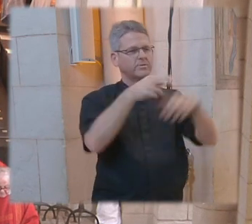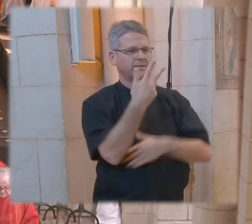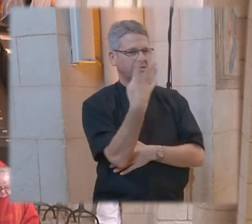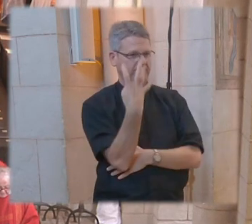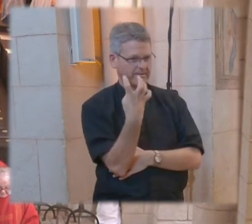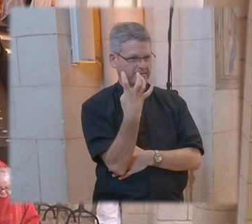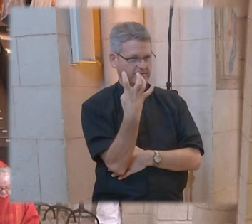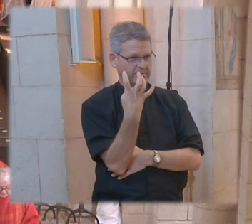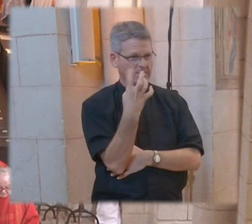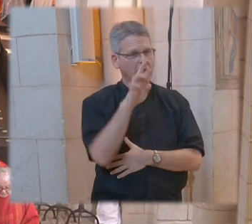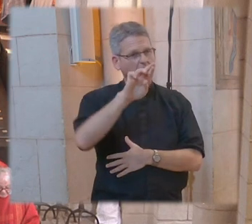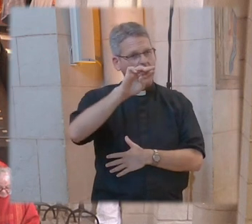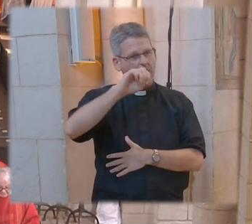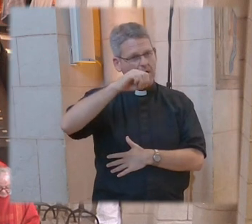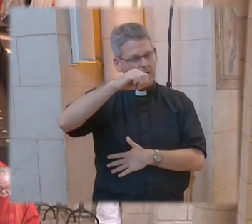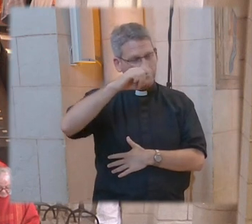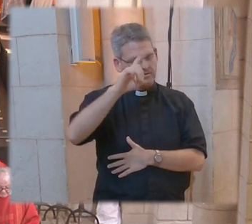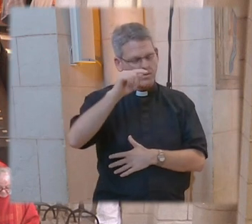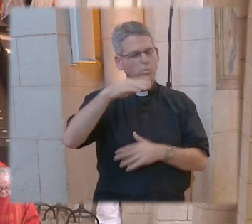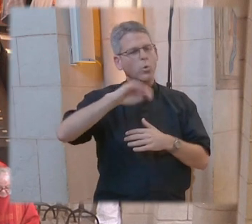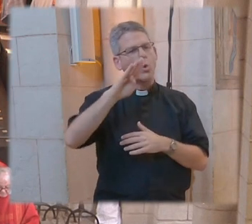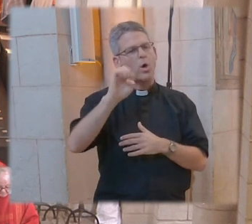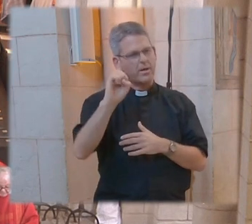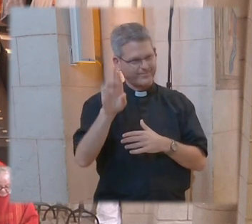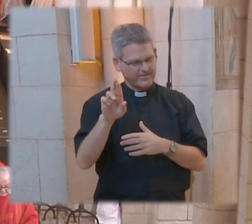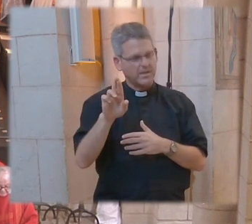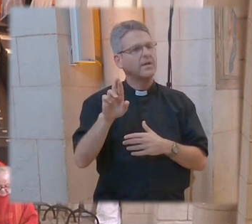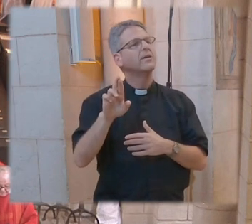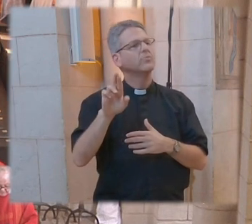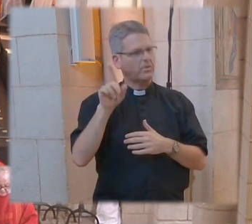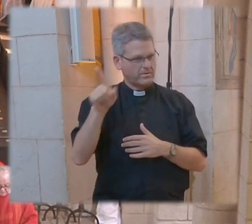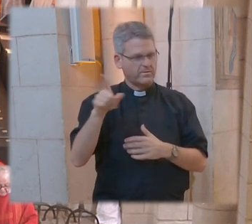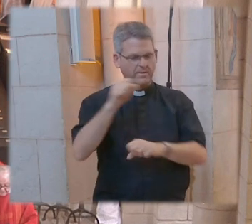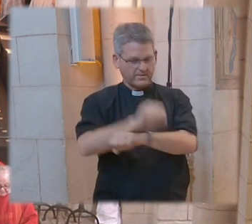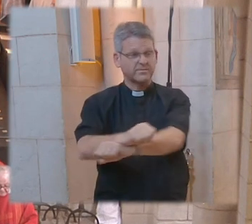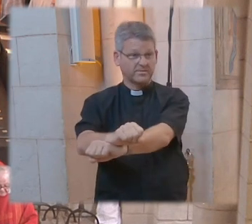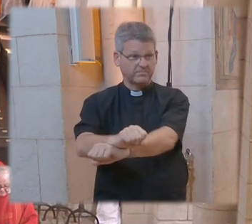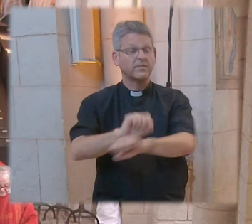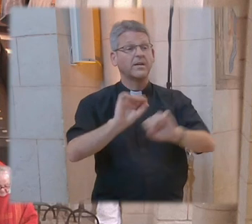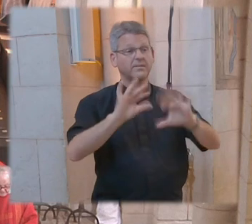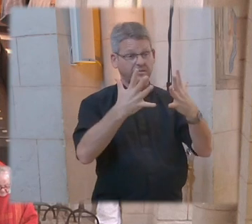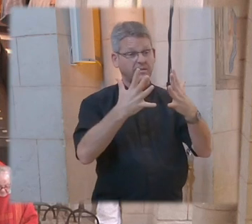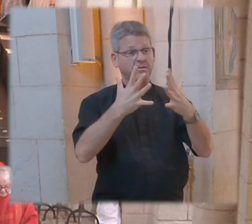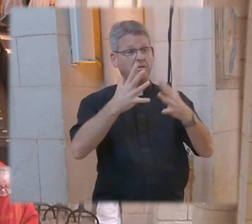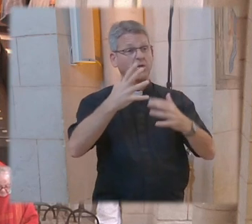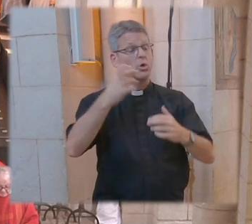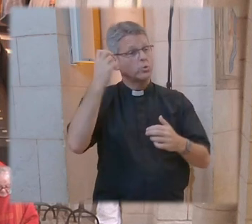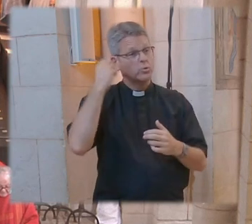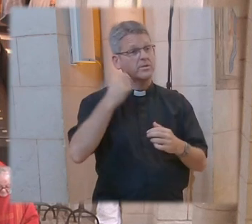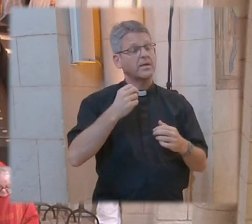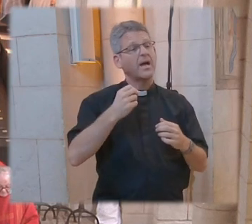8.4.1943 in Ratibor verhaftet und von dort am 10. Juli in das KZ